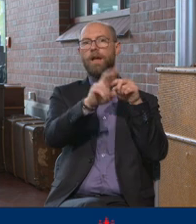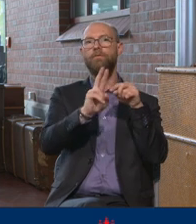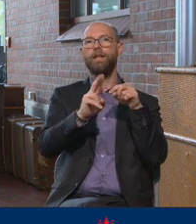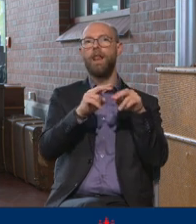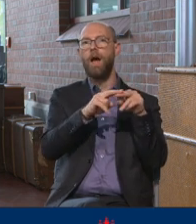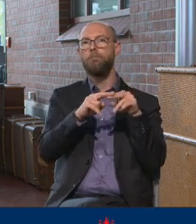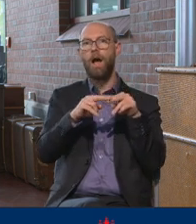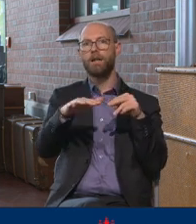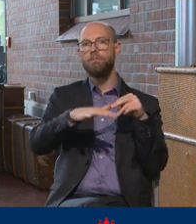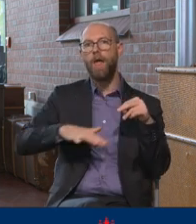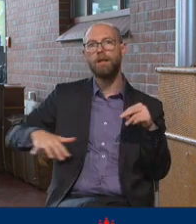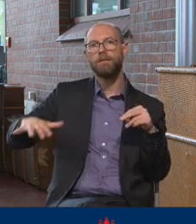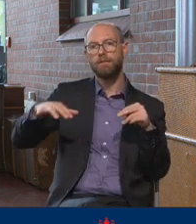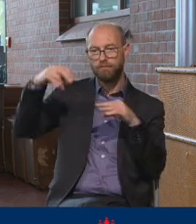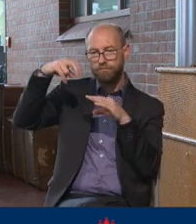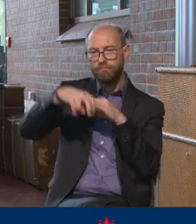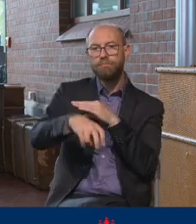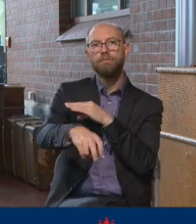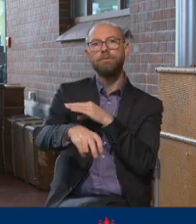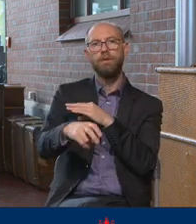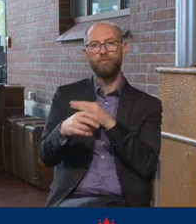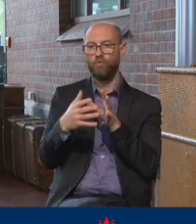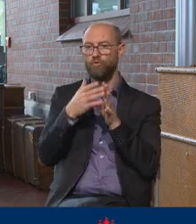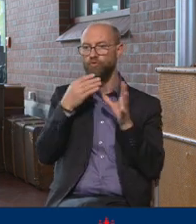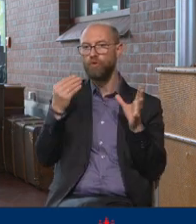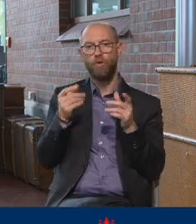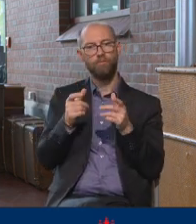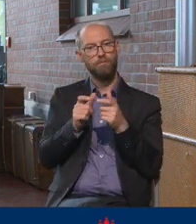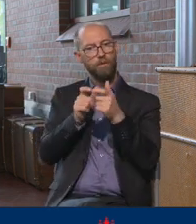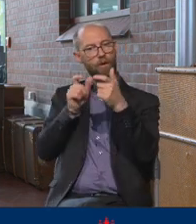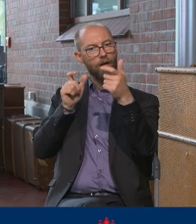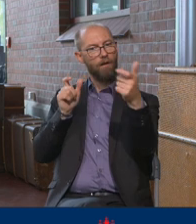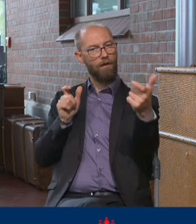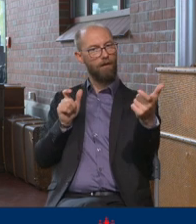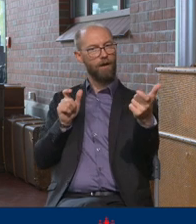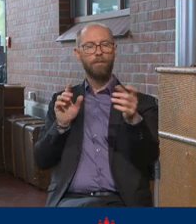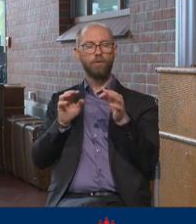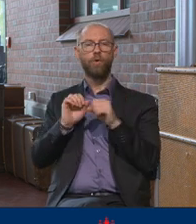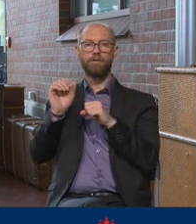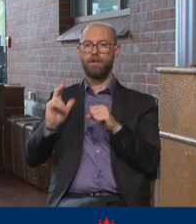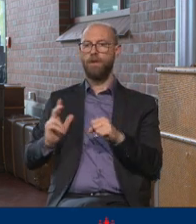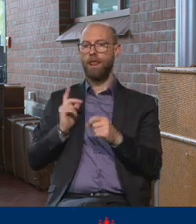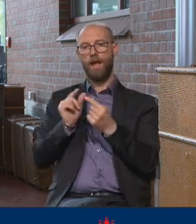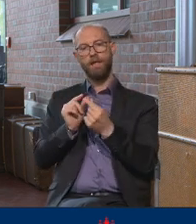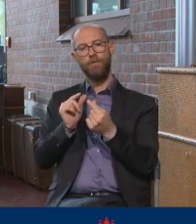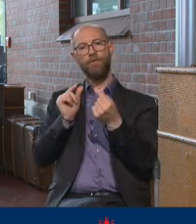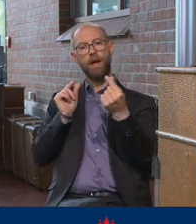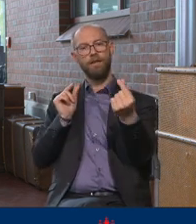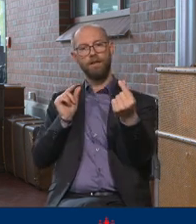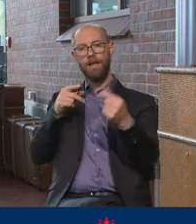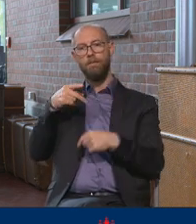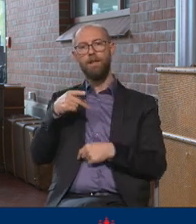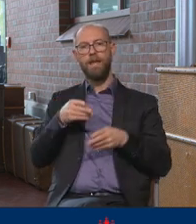schöne groß aber doch keine brücke dieser möglich die vier bestellverfahren dupree straße relativ